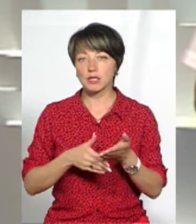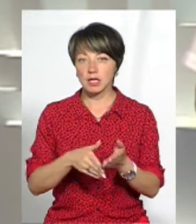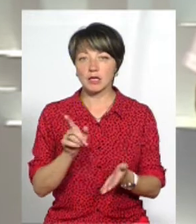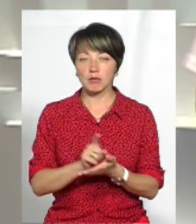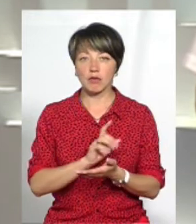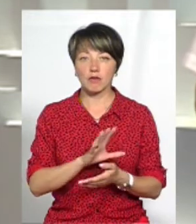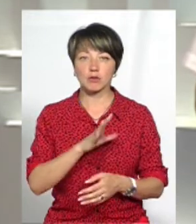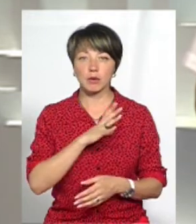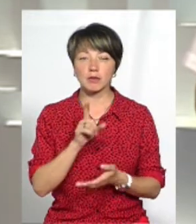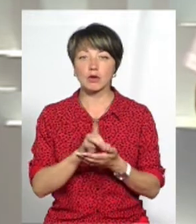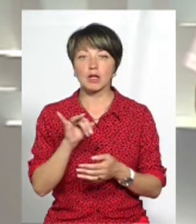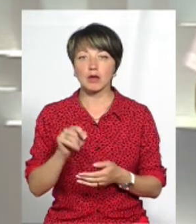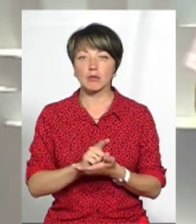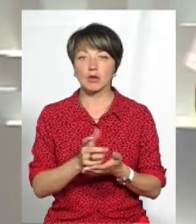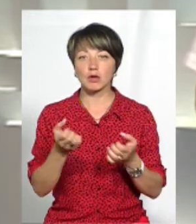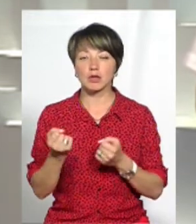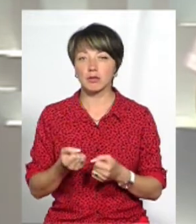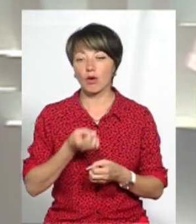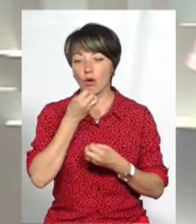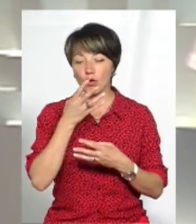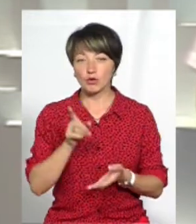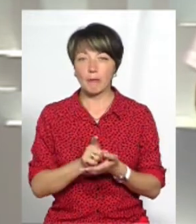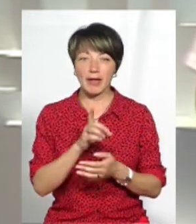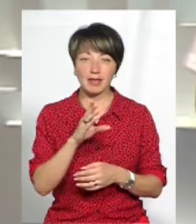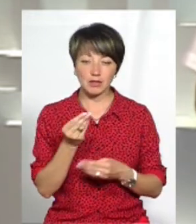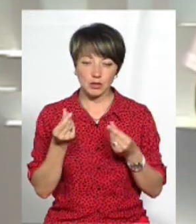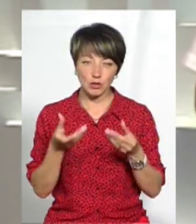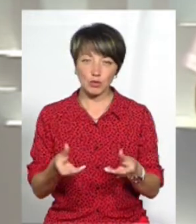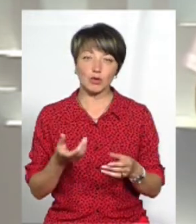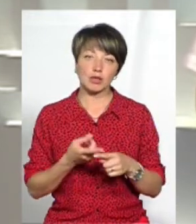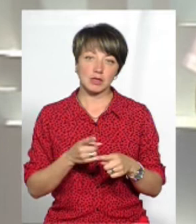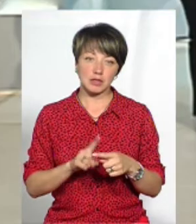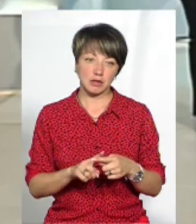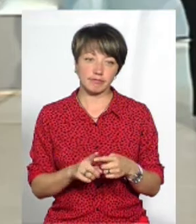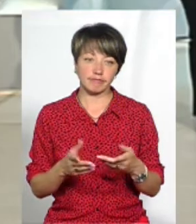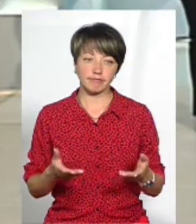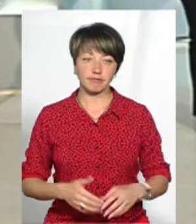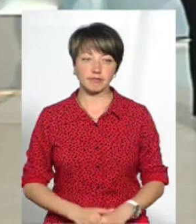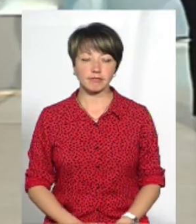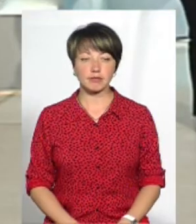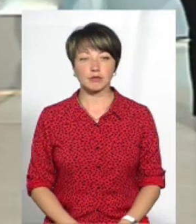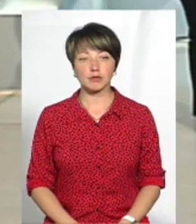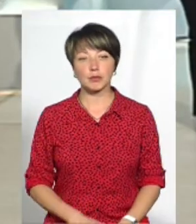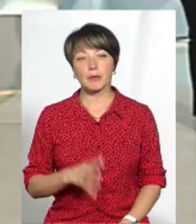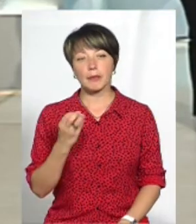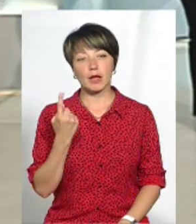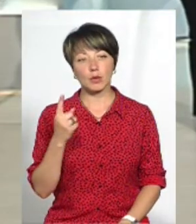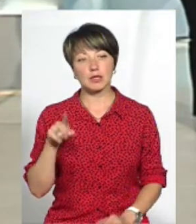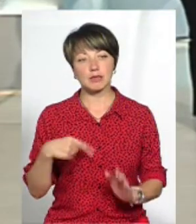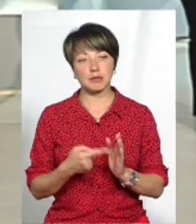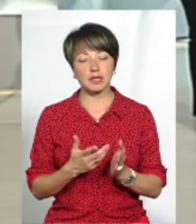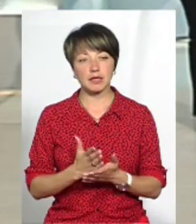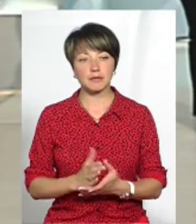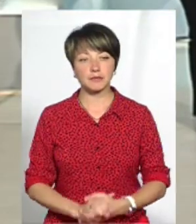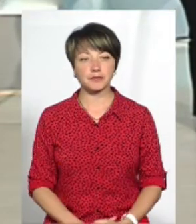повинно. Пенсіонери повинні отримувати також гідну пенсію і це також над цим будемо працювати. Так, і маємо ще одне запитання від